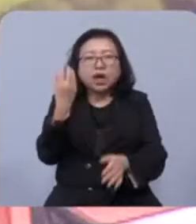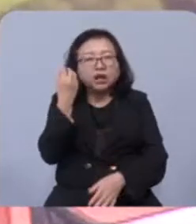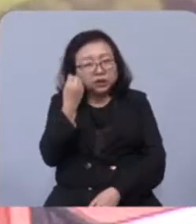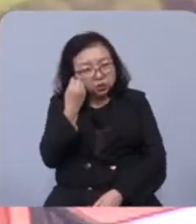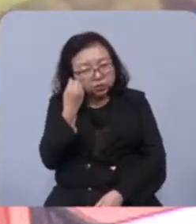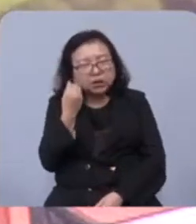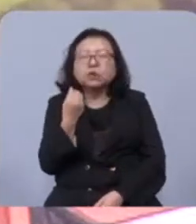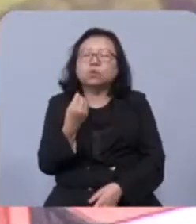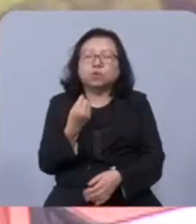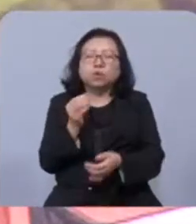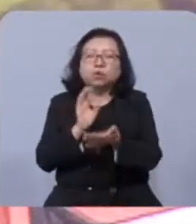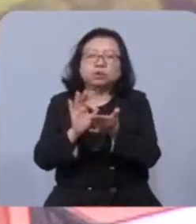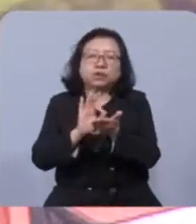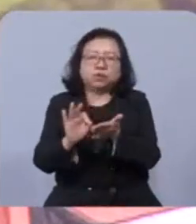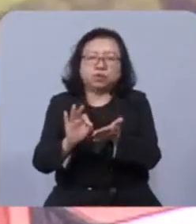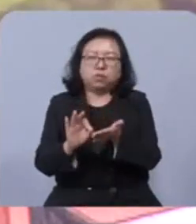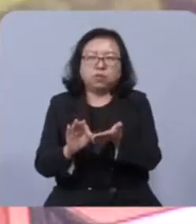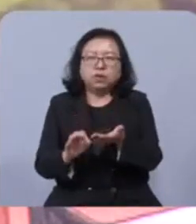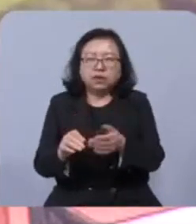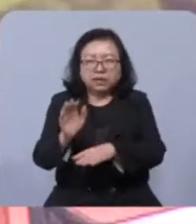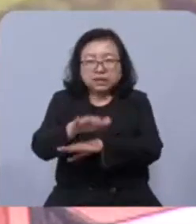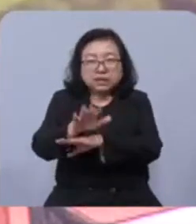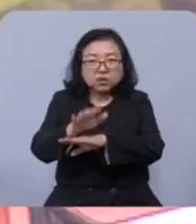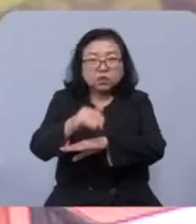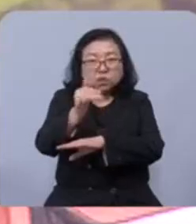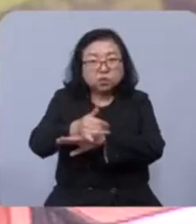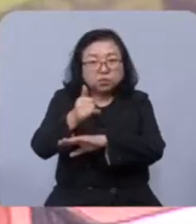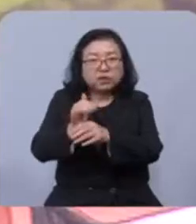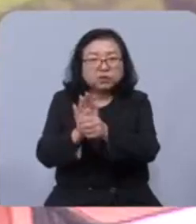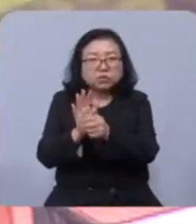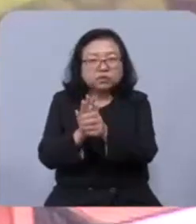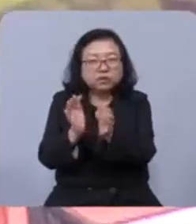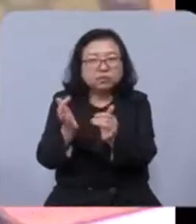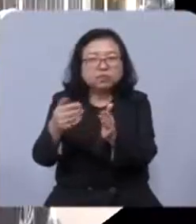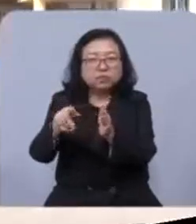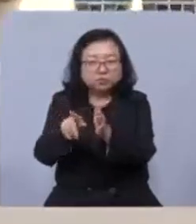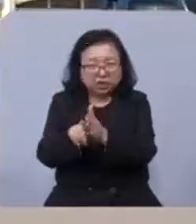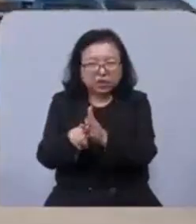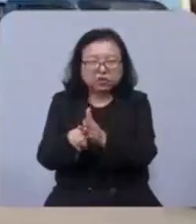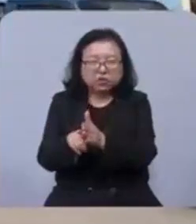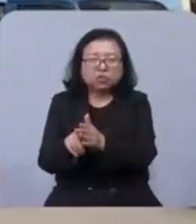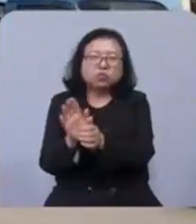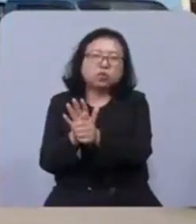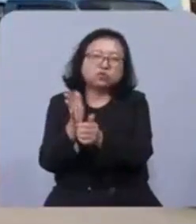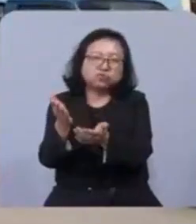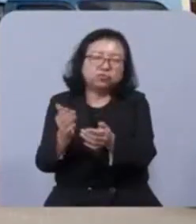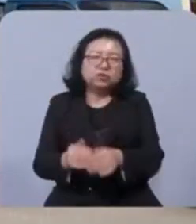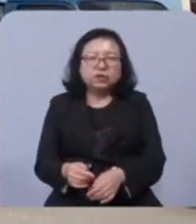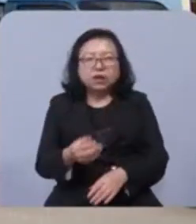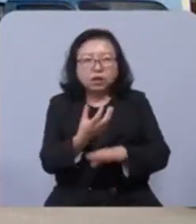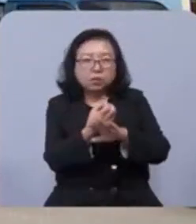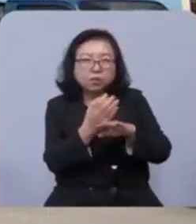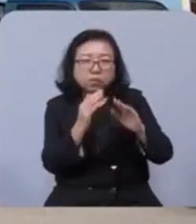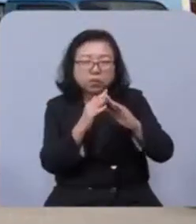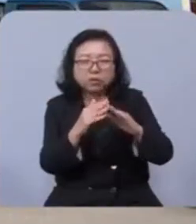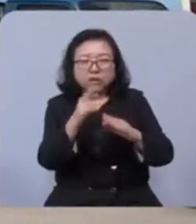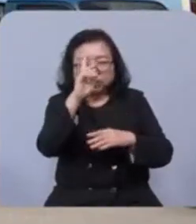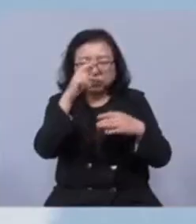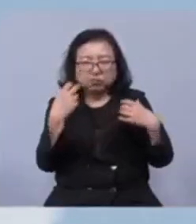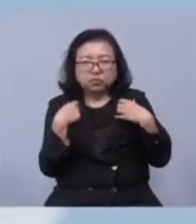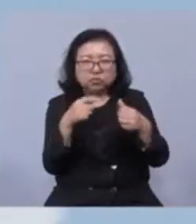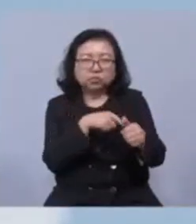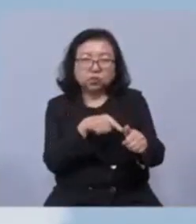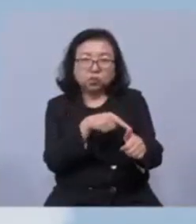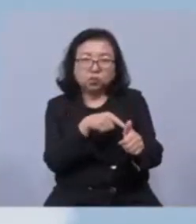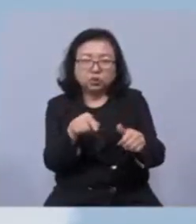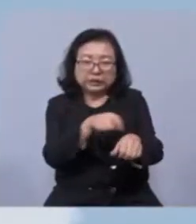그 농 는 보은군이 정부의 교육 발전 특구